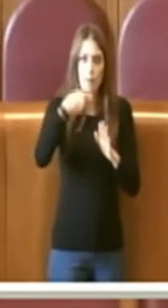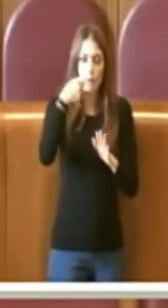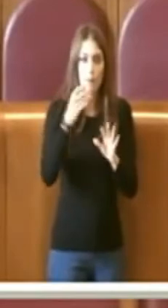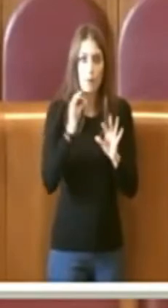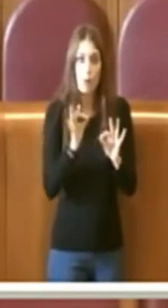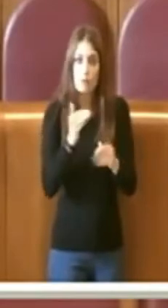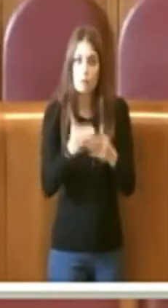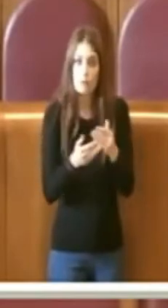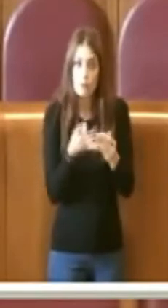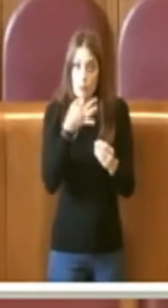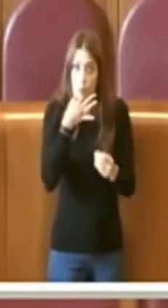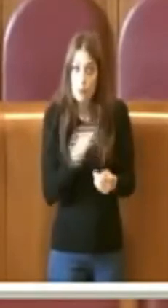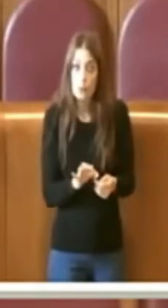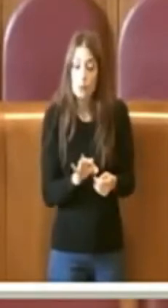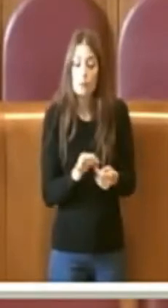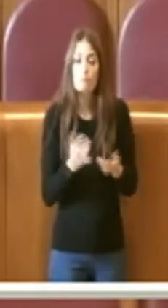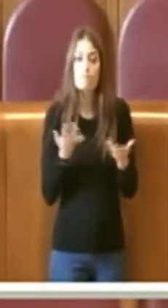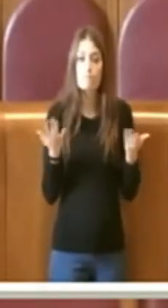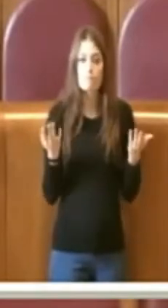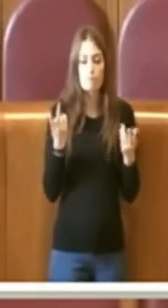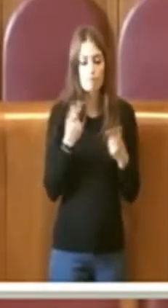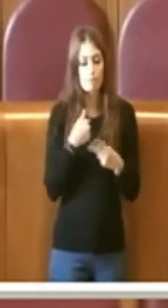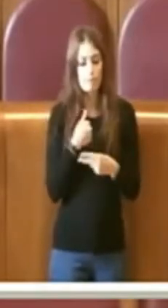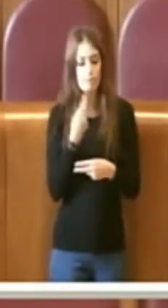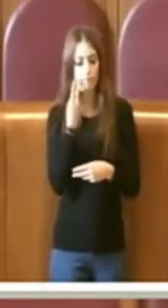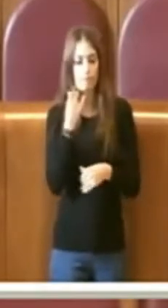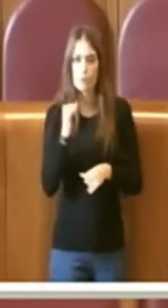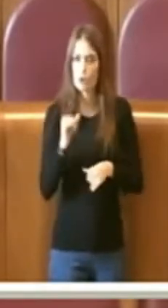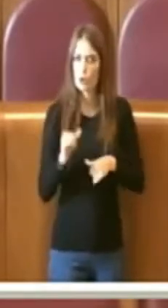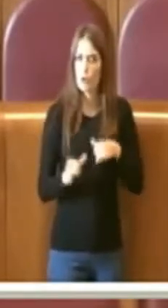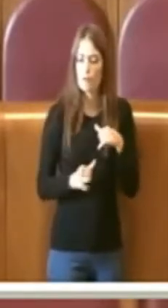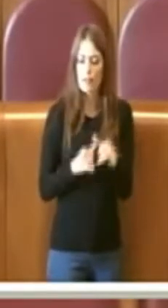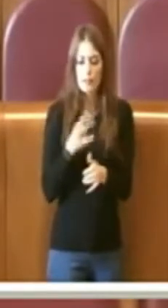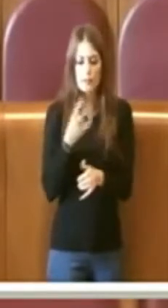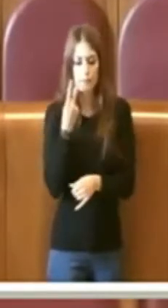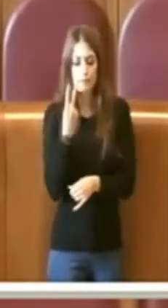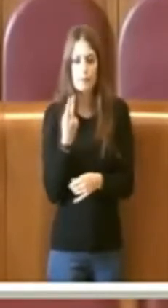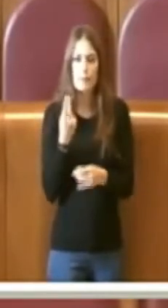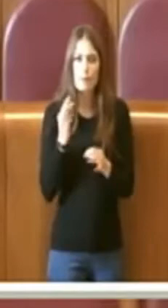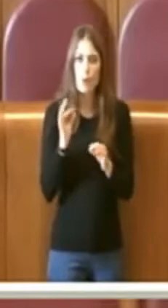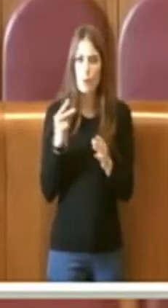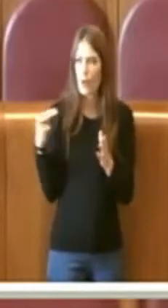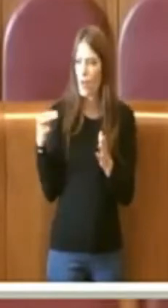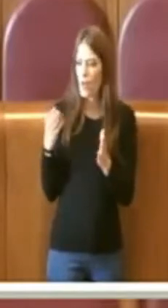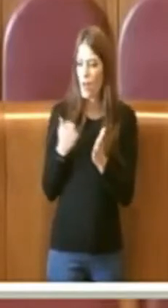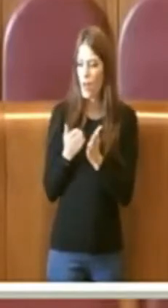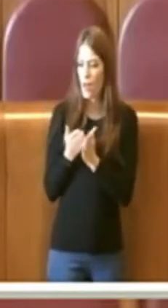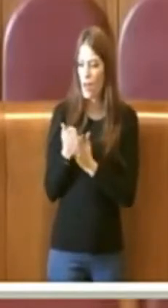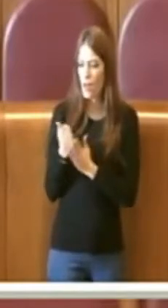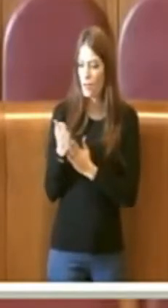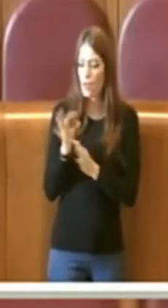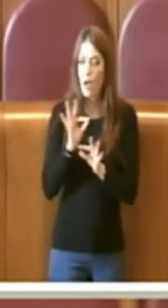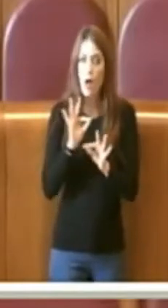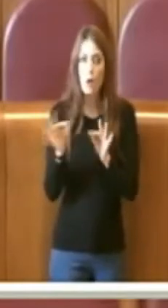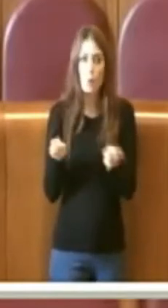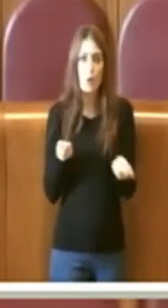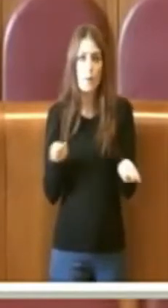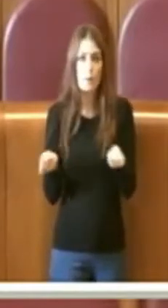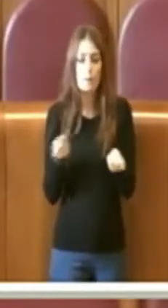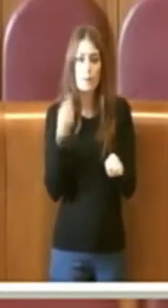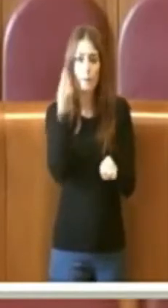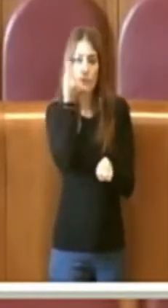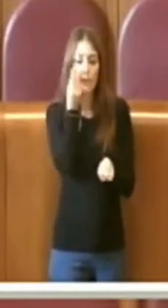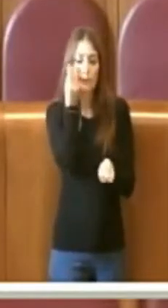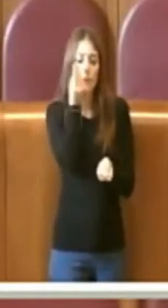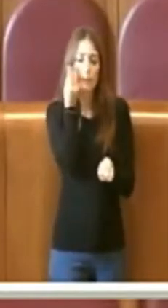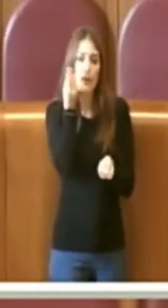E ahimè c'è veramente una sofferenza a riscontrare come poi negli anni certe amministrazioni abbiano sempre pensato